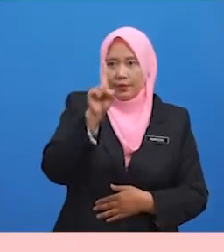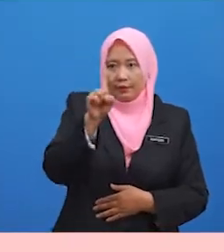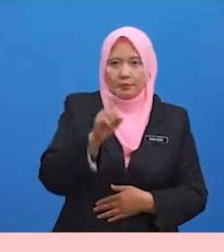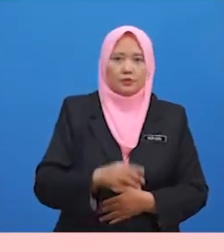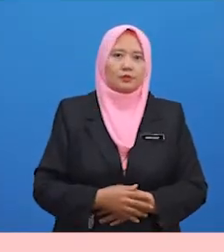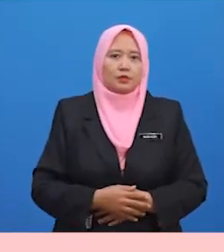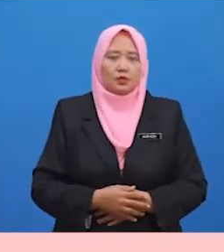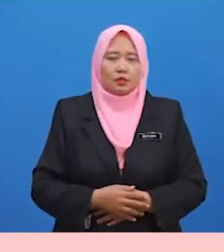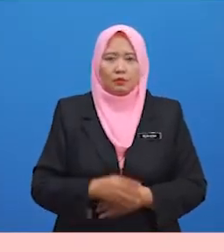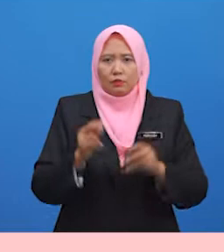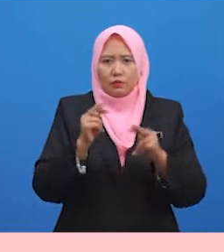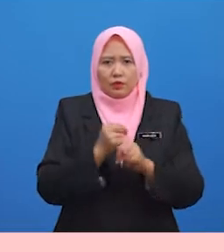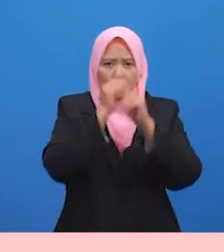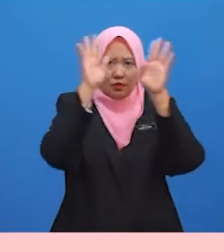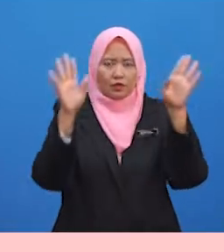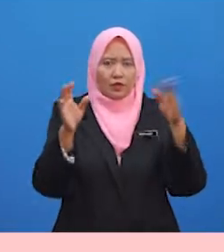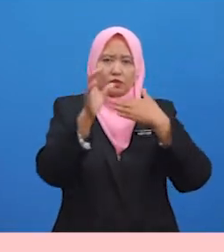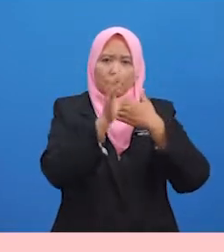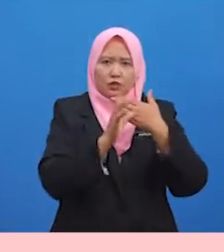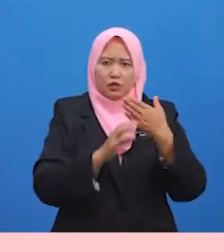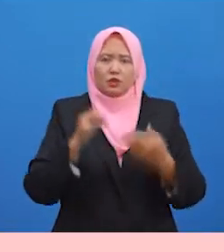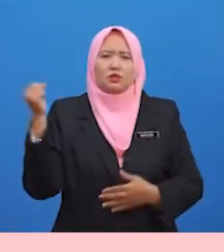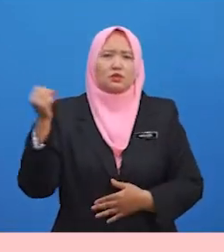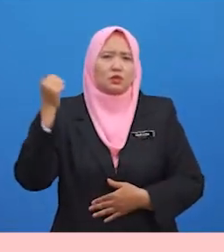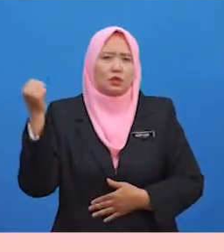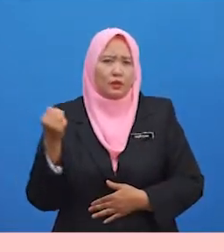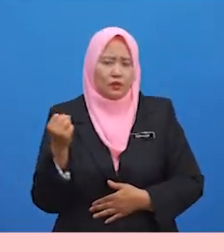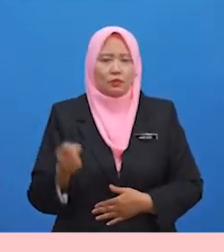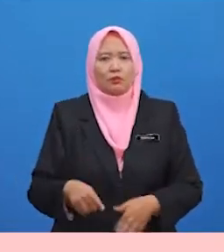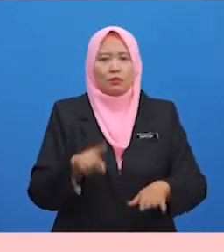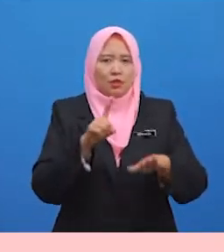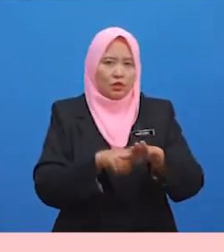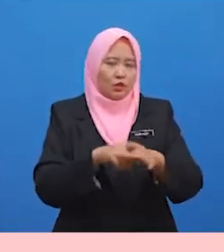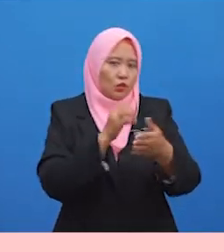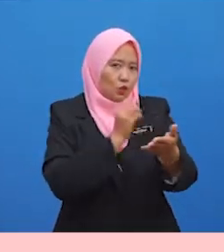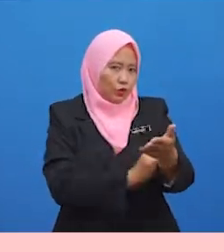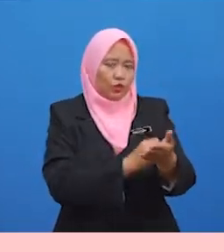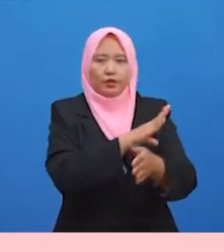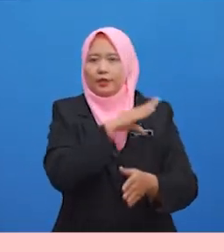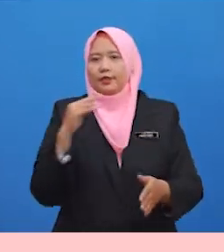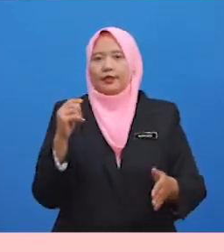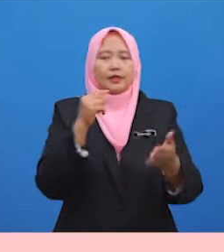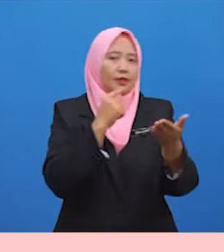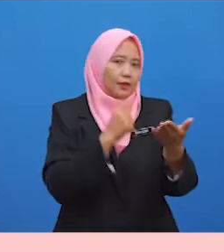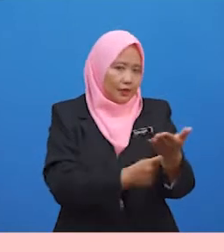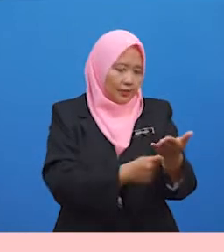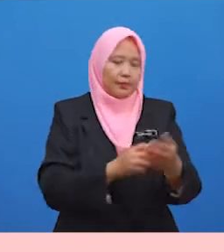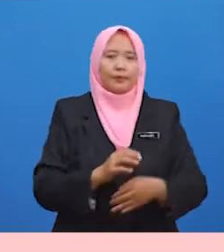pertama. Nyatakan kecederaan yang sering berlaku pada bahagian otot dan tendon.